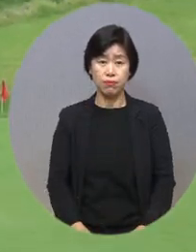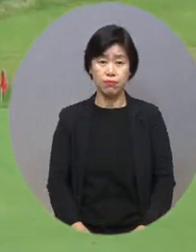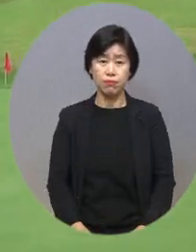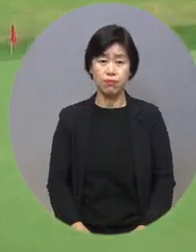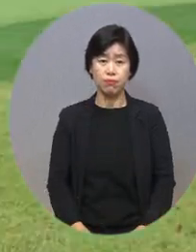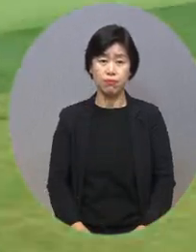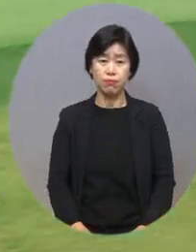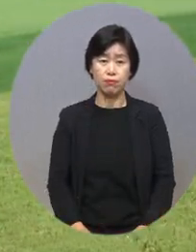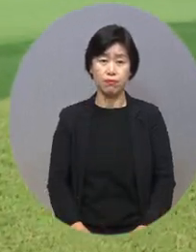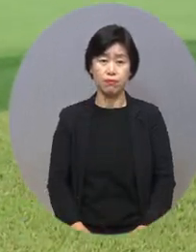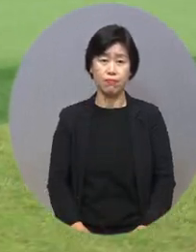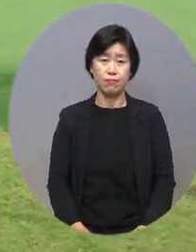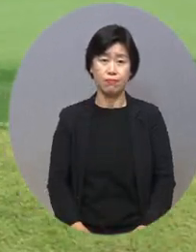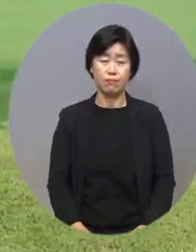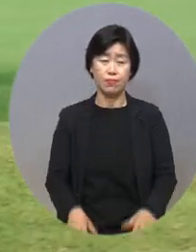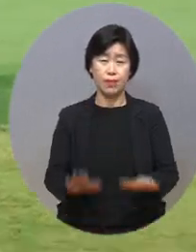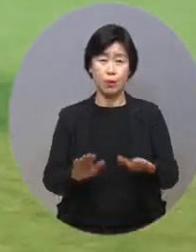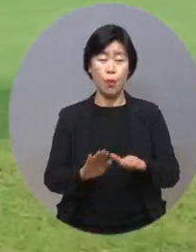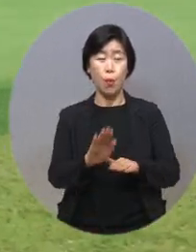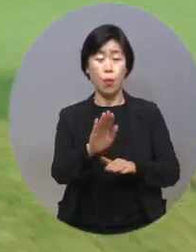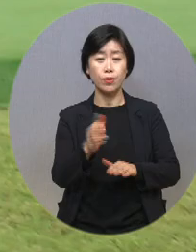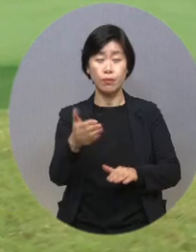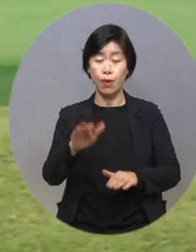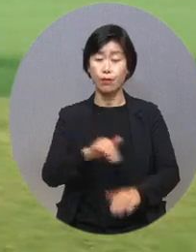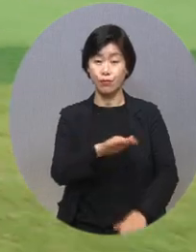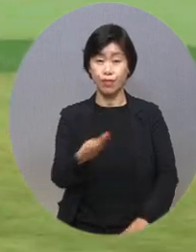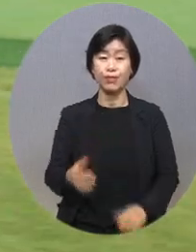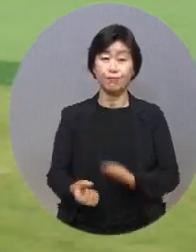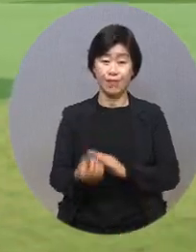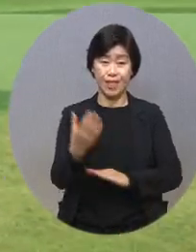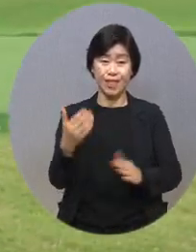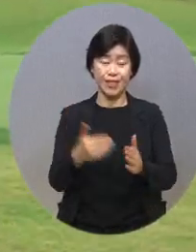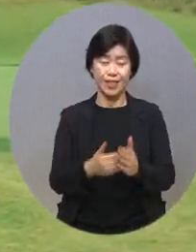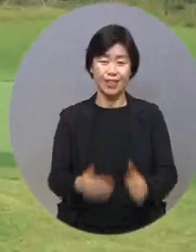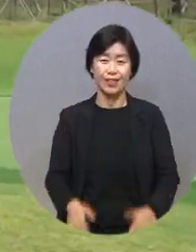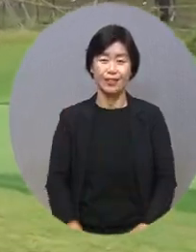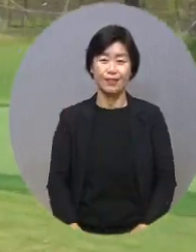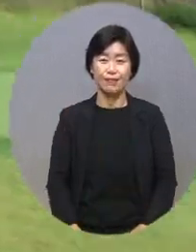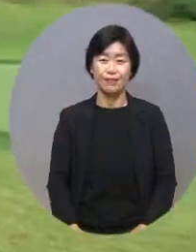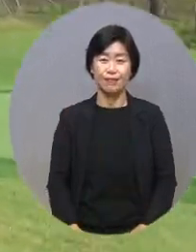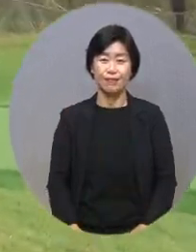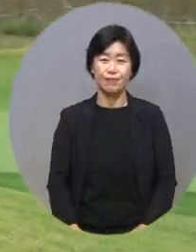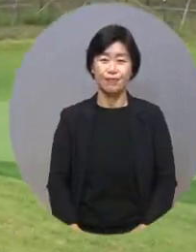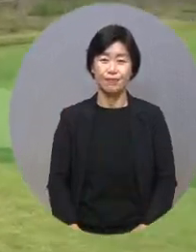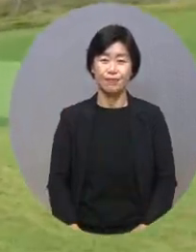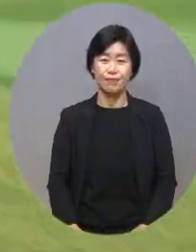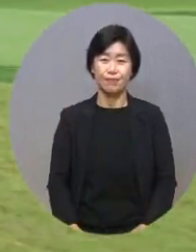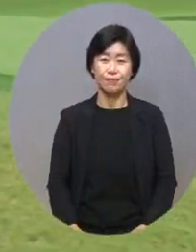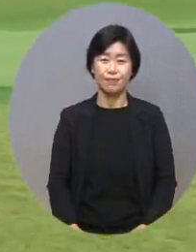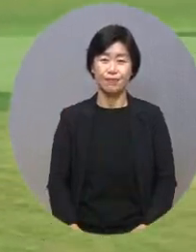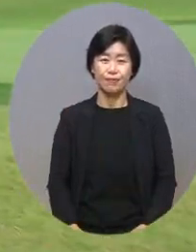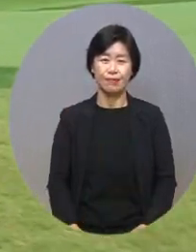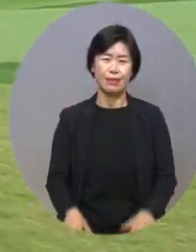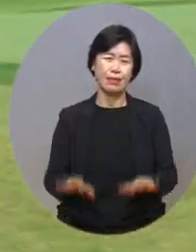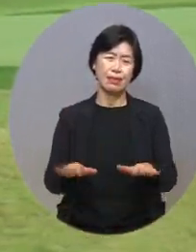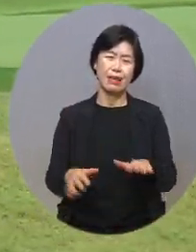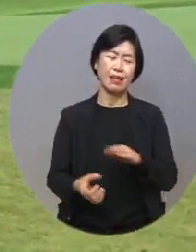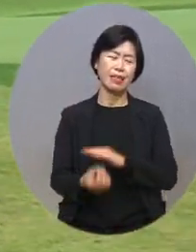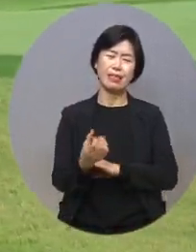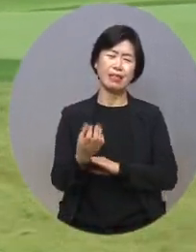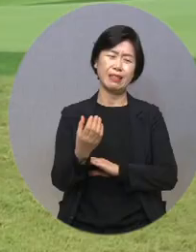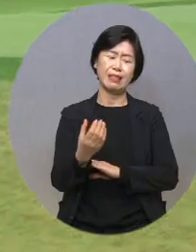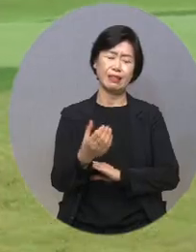오르막이라. 고생. 그래도 이겼다 오빠. 이겼어, 이겼어, 그래도. 이제 뭐 이기는 게 너무 자주